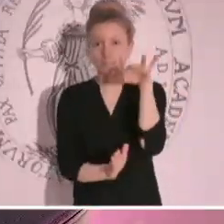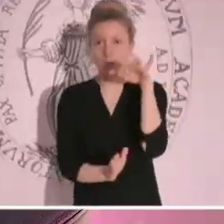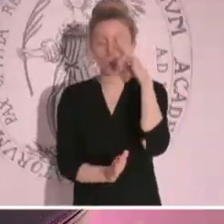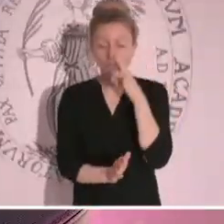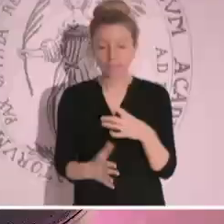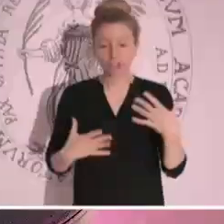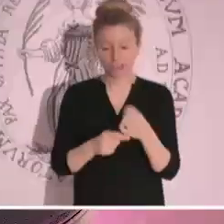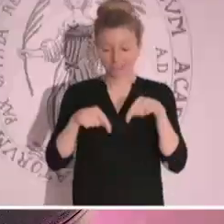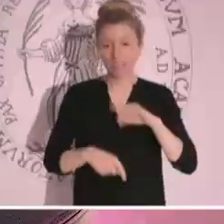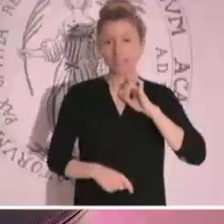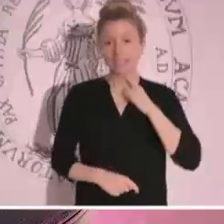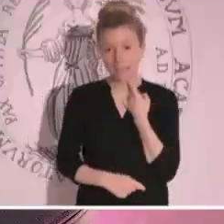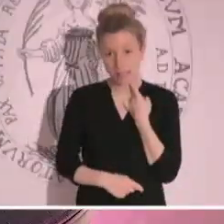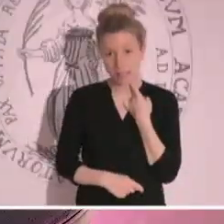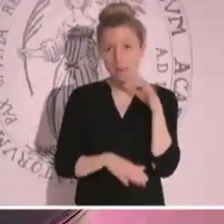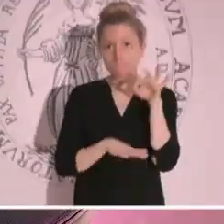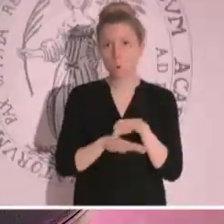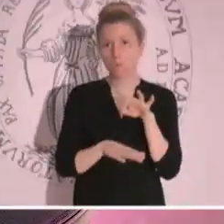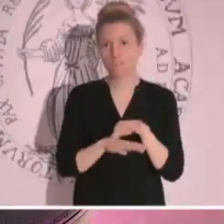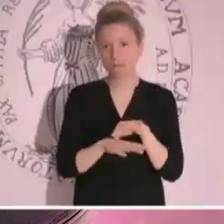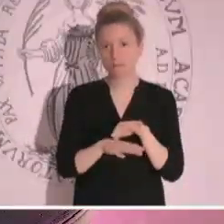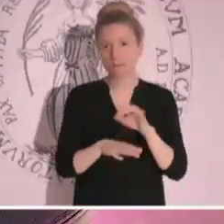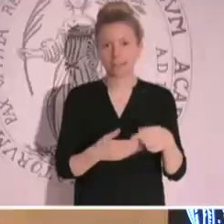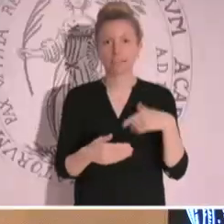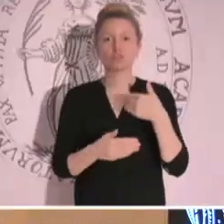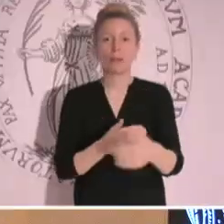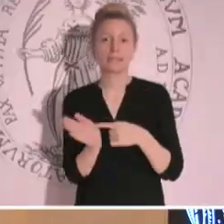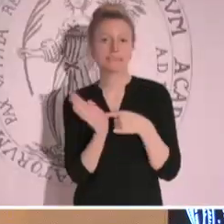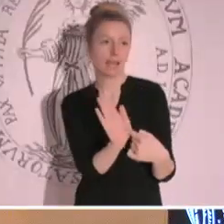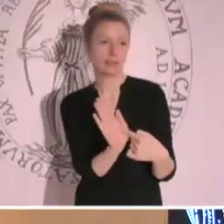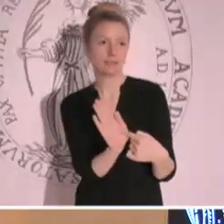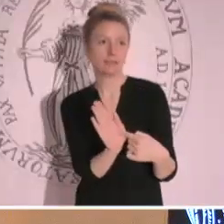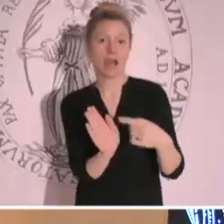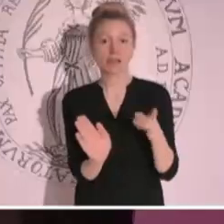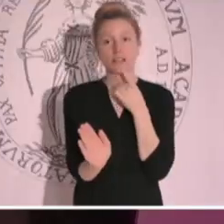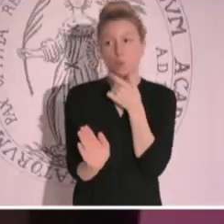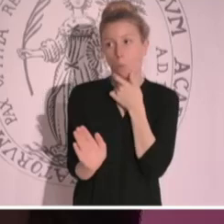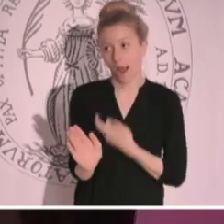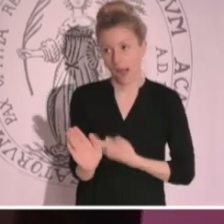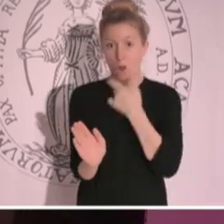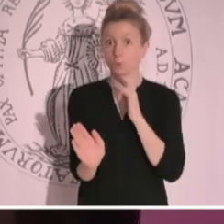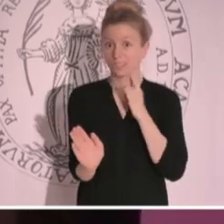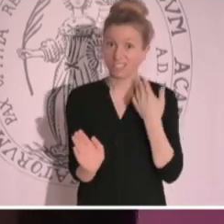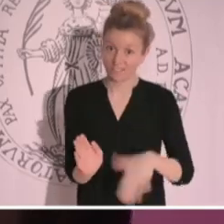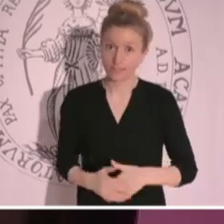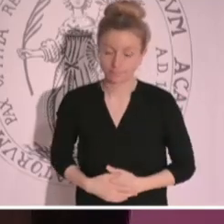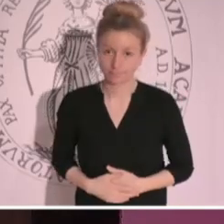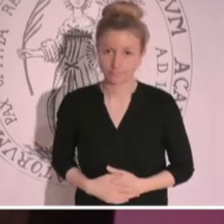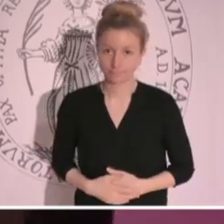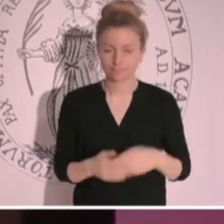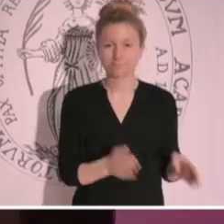ein ganz besonderer Gütestempel. Ja, vielen herzlichen Dank. Herr Mühling von der Agrar-